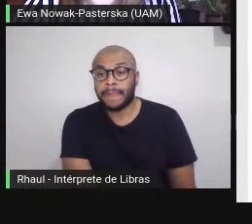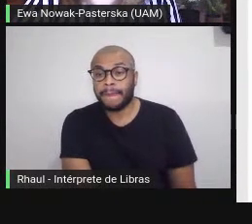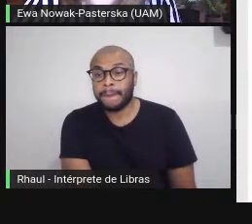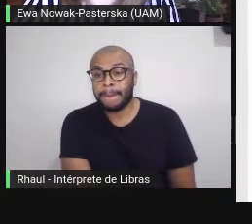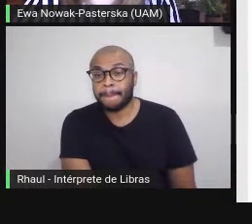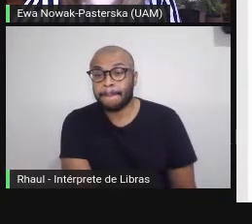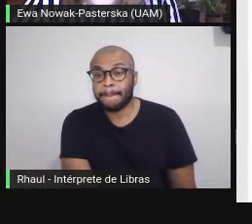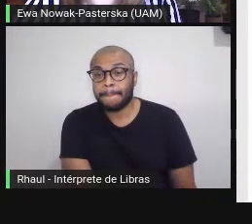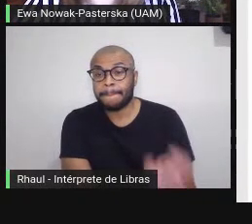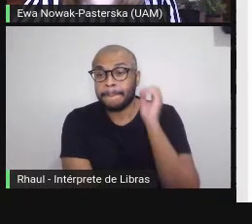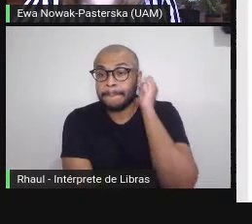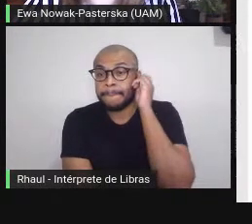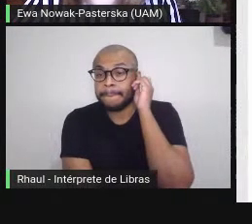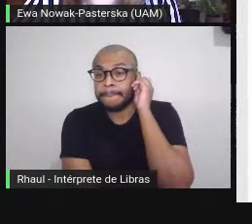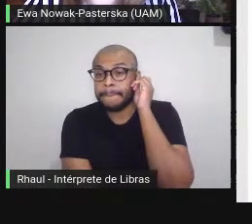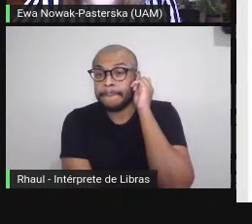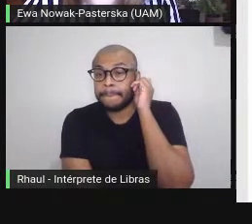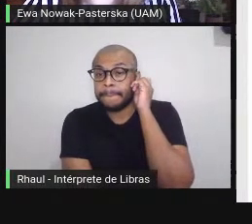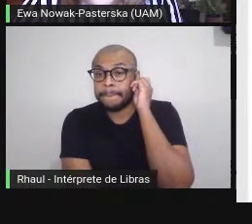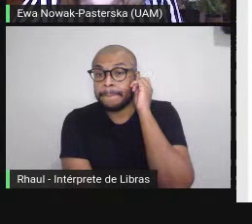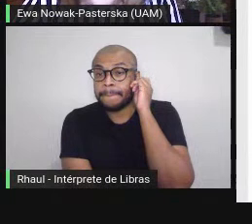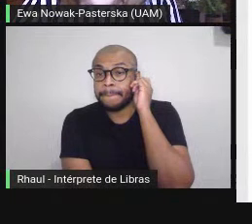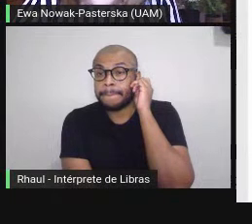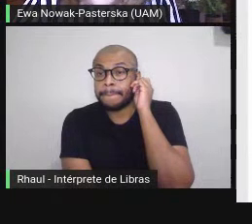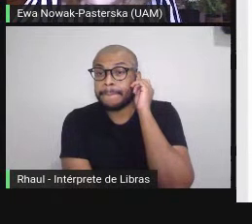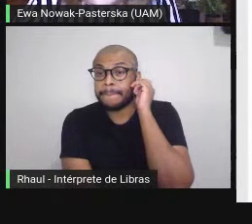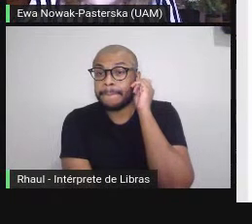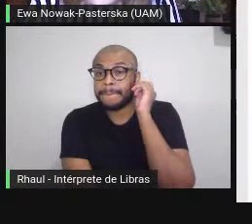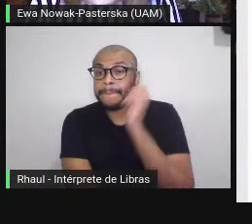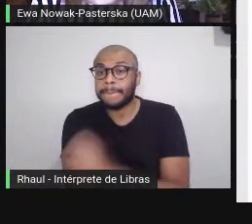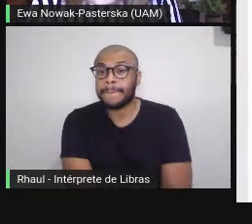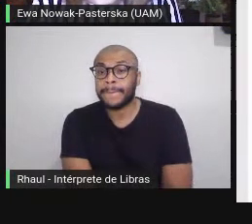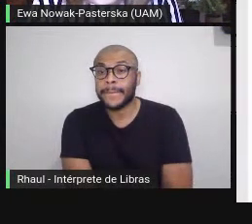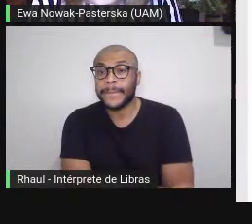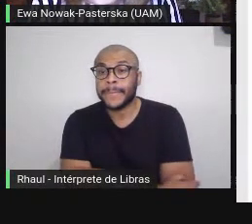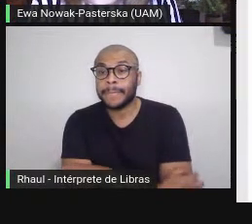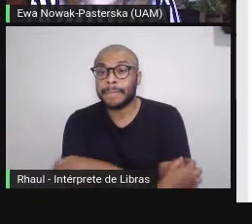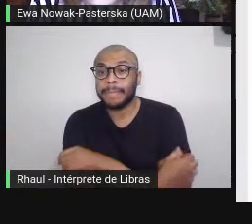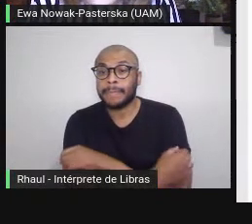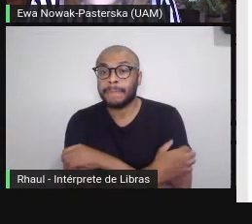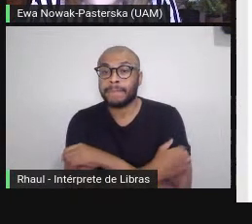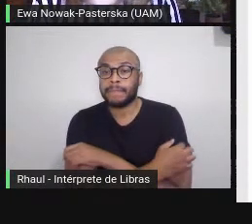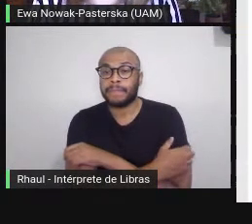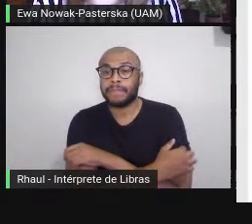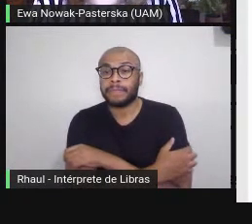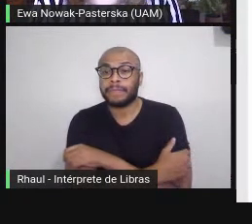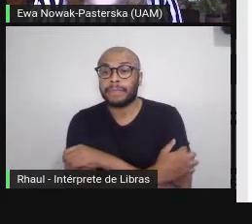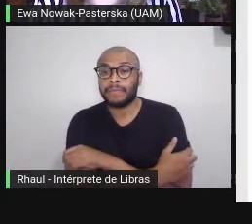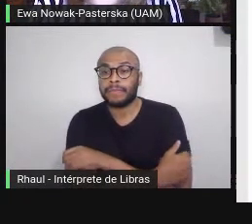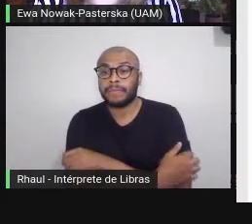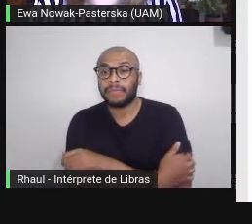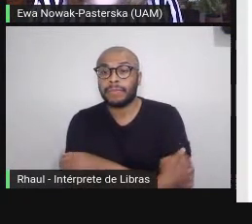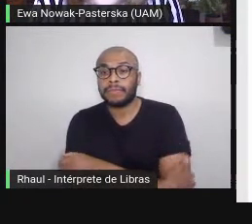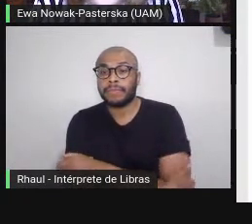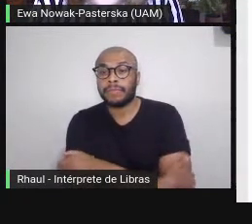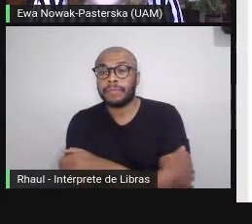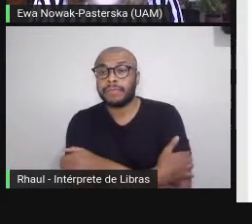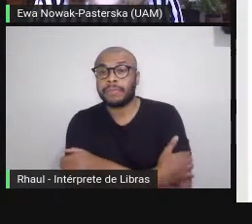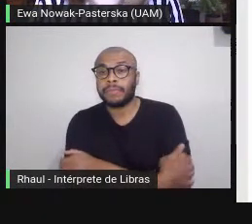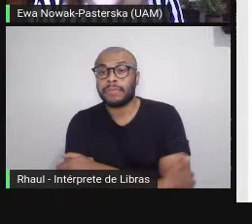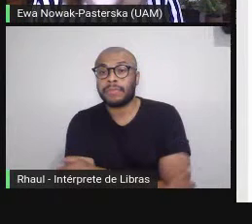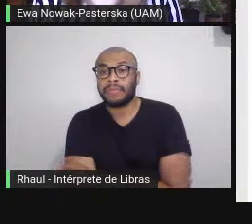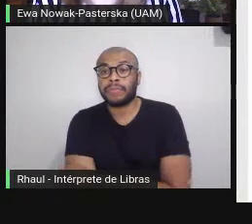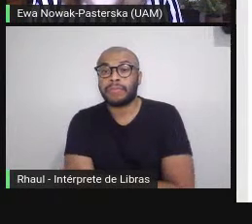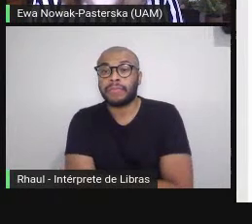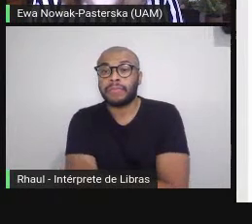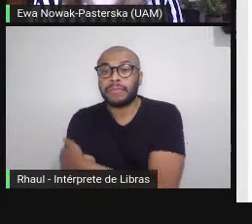człowieka dosłownie lub metaforycznie. Właśnie bardzo często metafora była podstawą